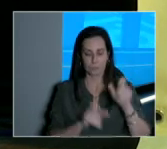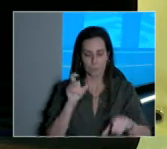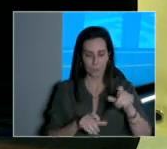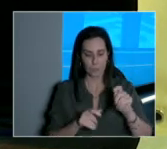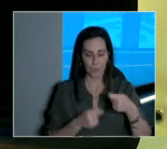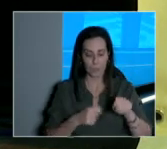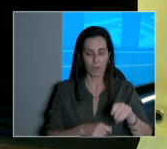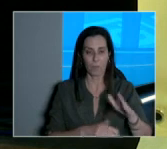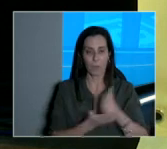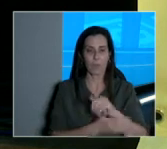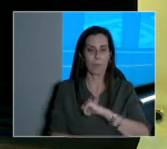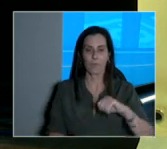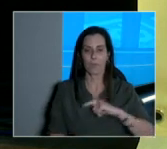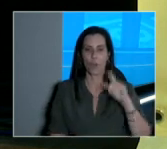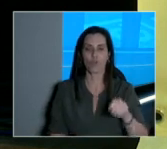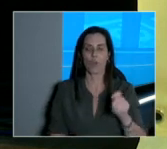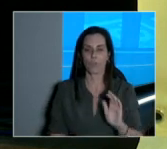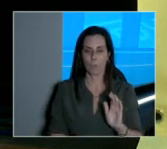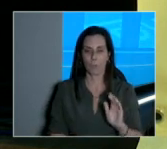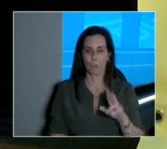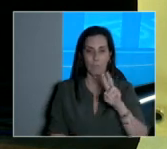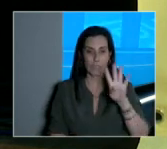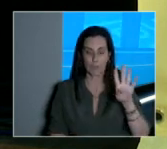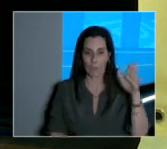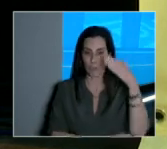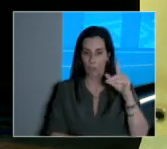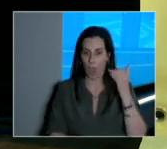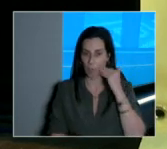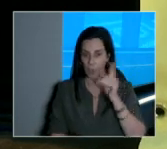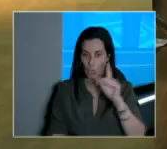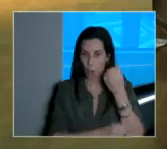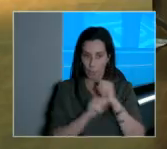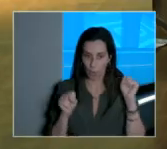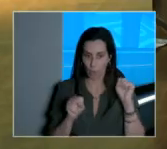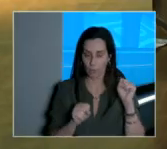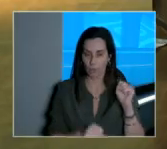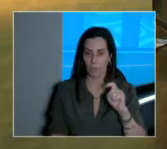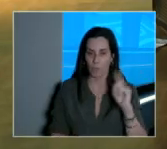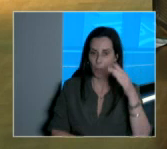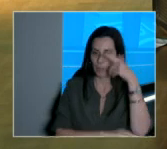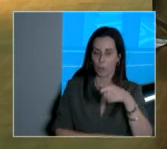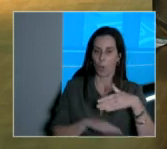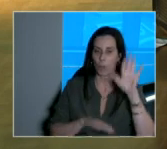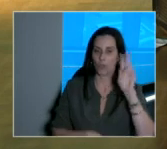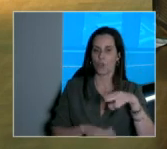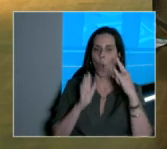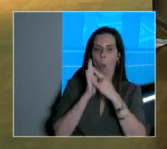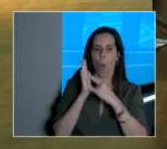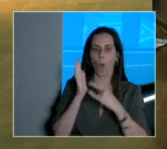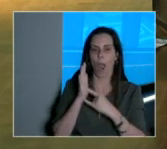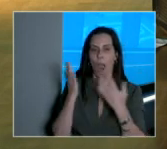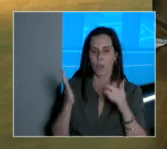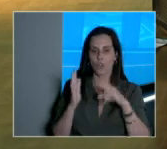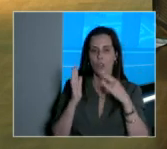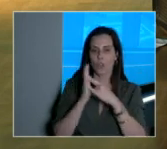להכריע לבדם את שופטי ההכרעה העליונה. 24 מדינות, ארצות הברית היא לא דמוקרטיה? אבל בכל המדינות האלה ברובם יש חוקה שאי אפשר